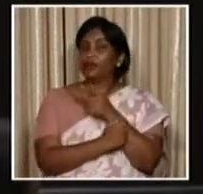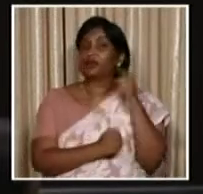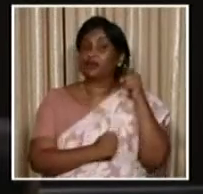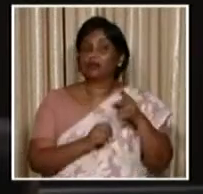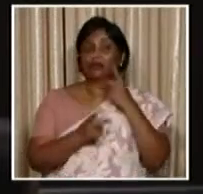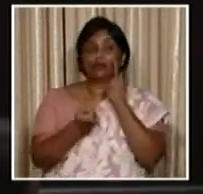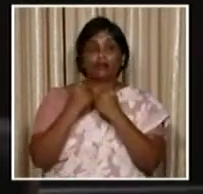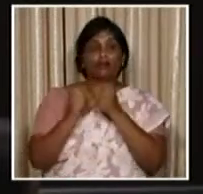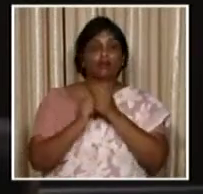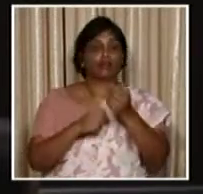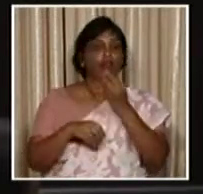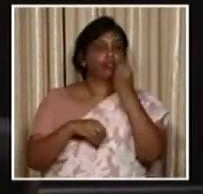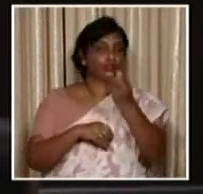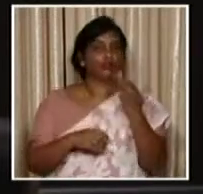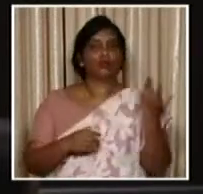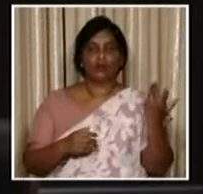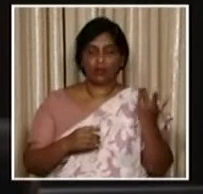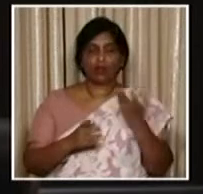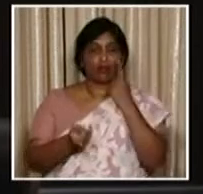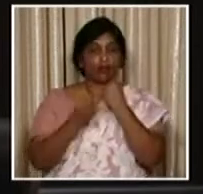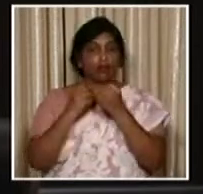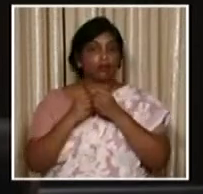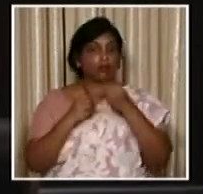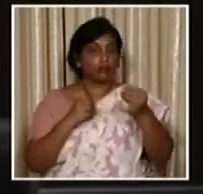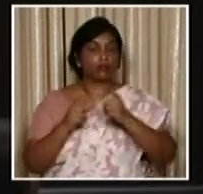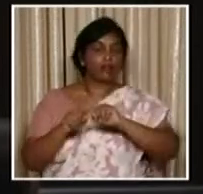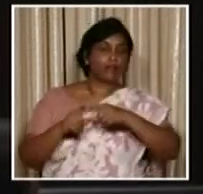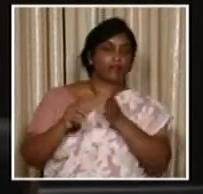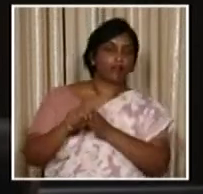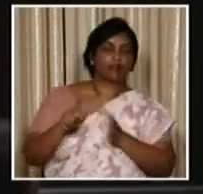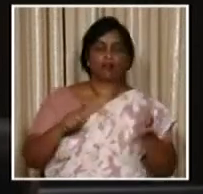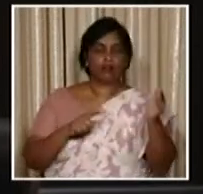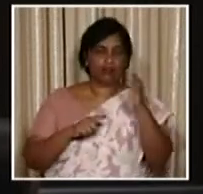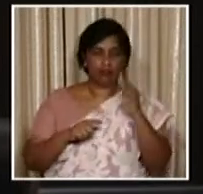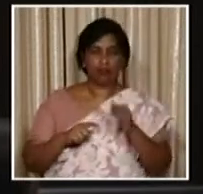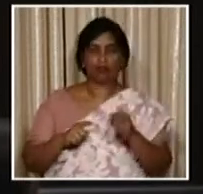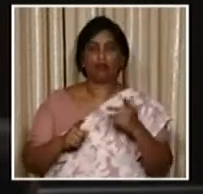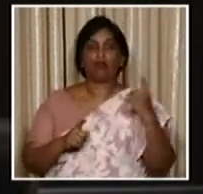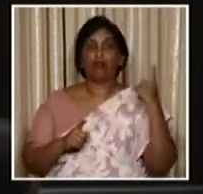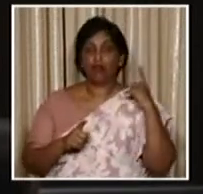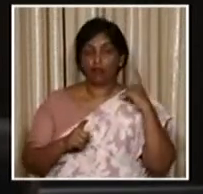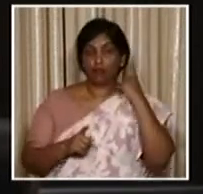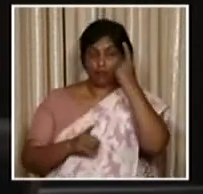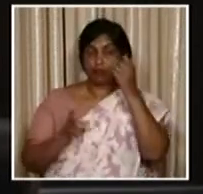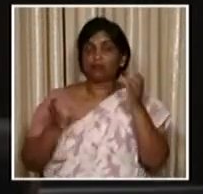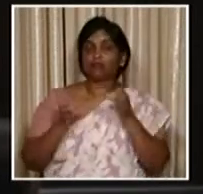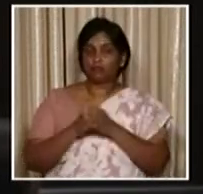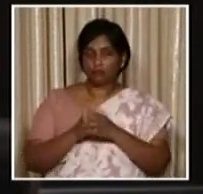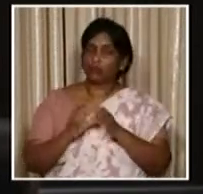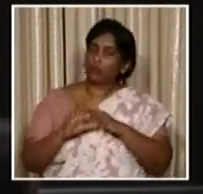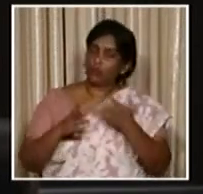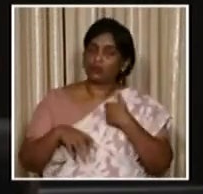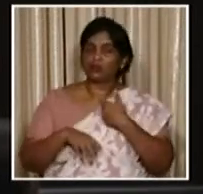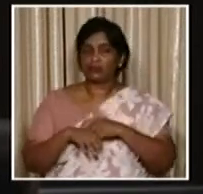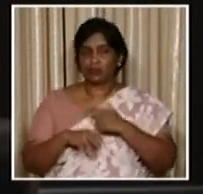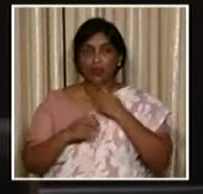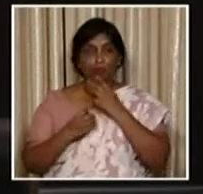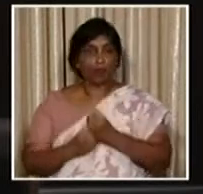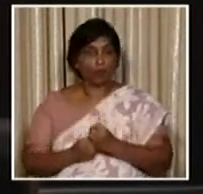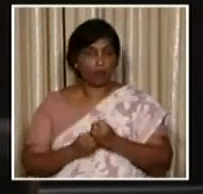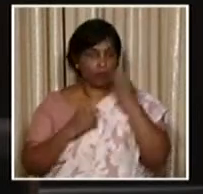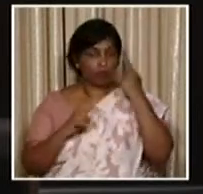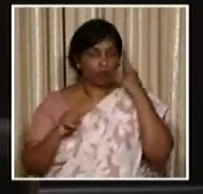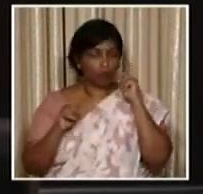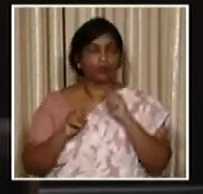ඒක පරීක්ෂණ කරන්න දුන්නේ නැහැ කිව්වා පරීක්ෂණ වෙන පැත්තකට ගෙනිච්ච කිව්වා හමුදා බුද්ධියංශ අපි ඕන වෙලාවක දන්නවා පිපිරීමක්